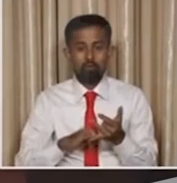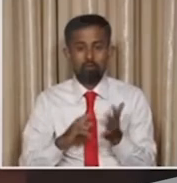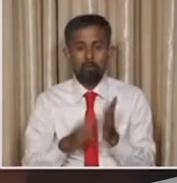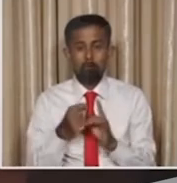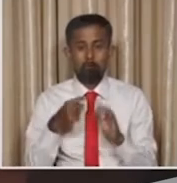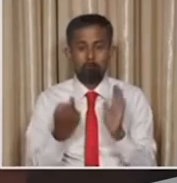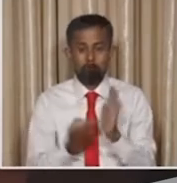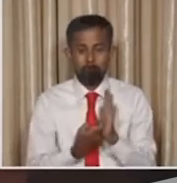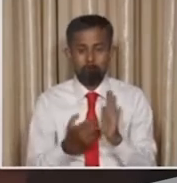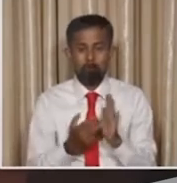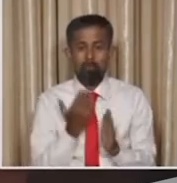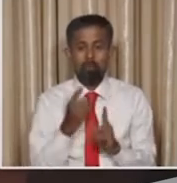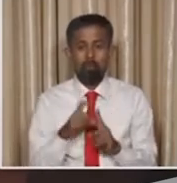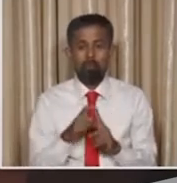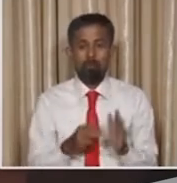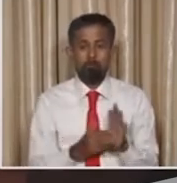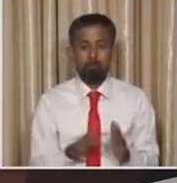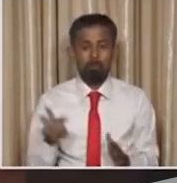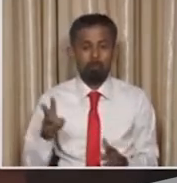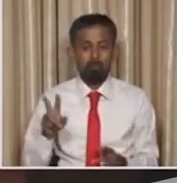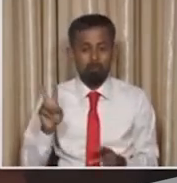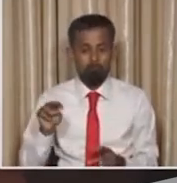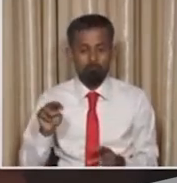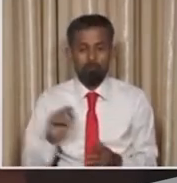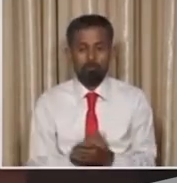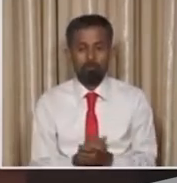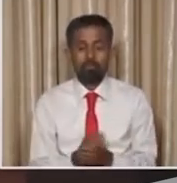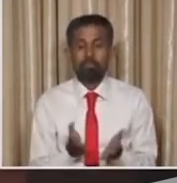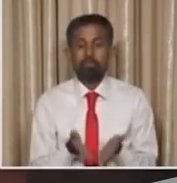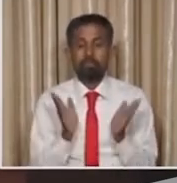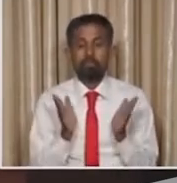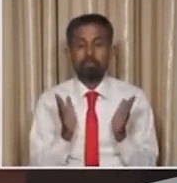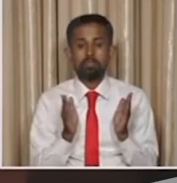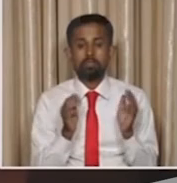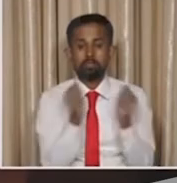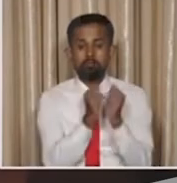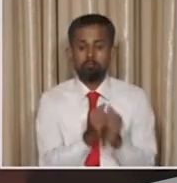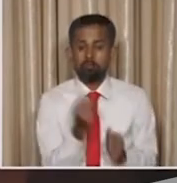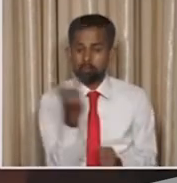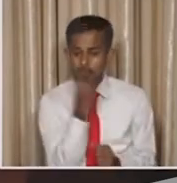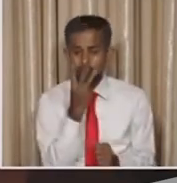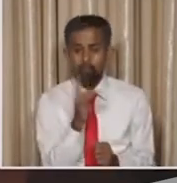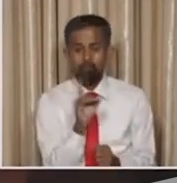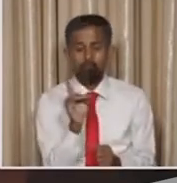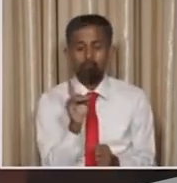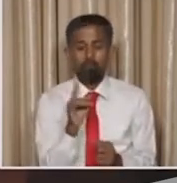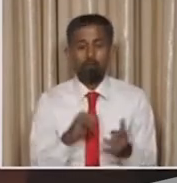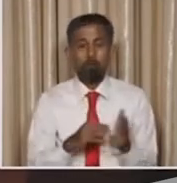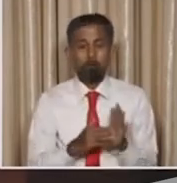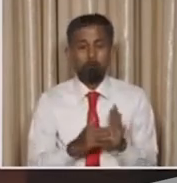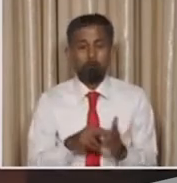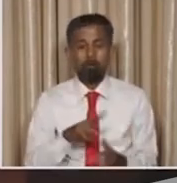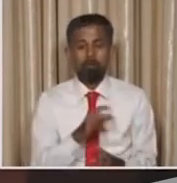ව්‍යාපෘතියට ඇමරිකන් ඩොලර් මිලියන 320යි, ඉන්දියාවේ ක්‍රියාදාමයන් තුනටම US ඩොලර්